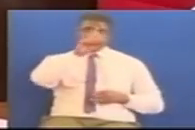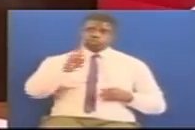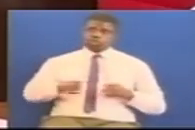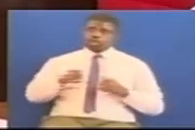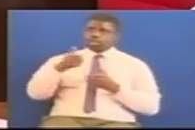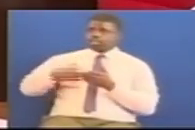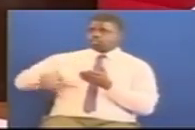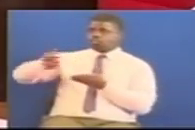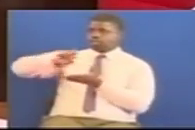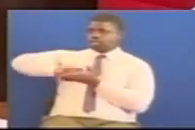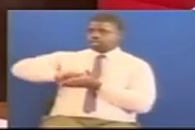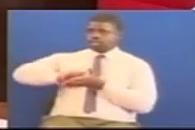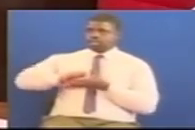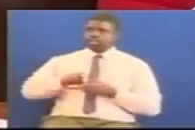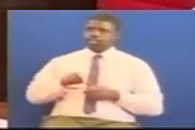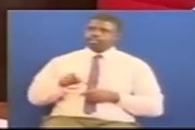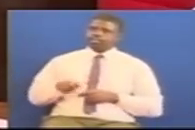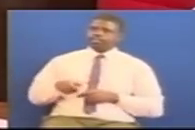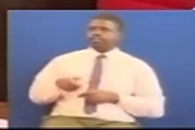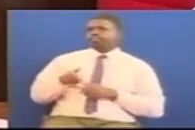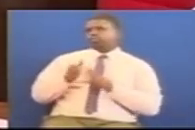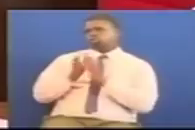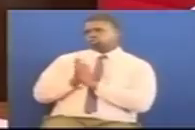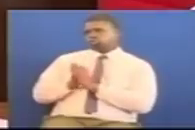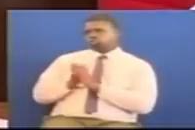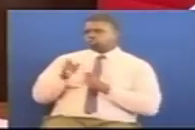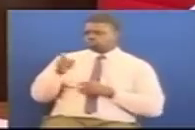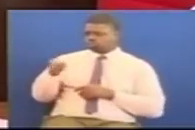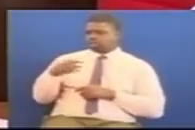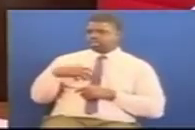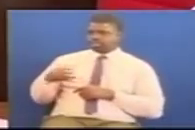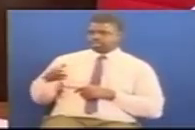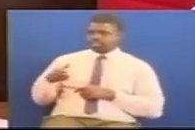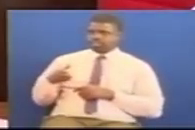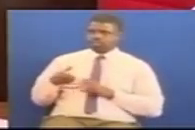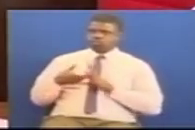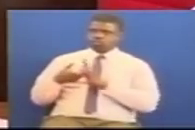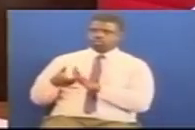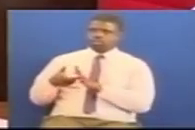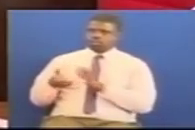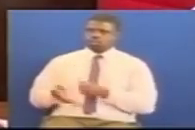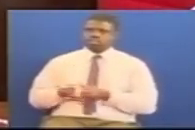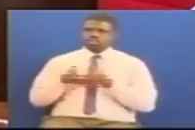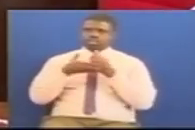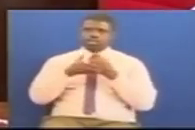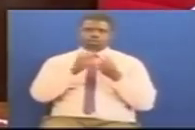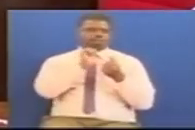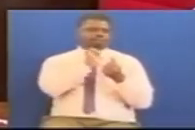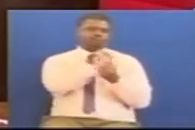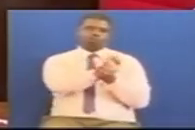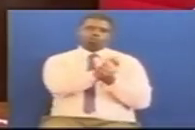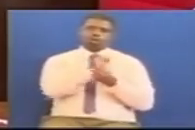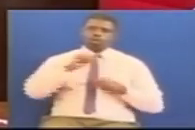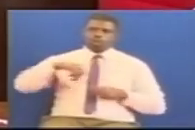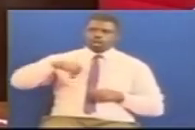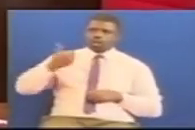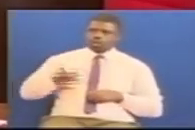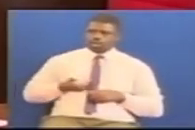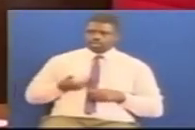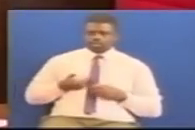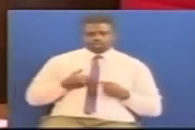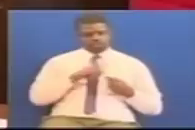majibu yake ambayo yanaonyesha nia ya dhati ya serikali kuwasaidia wafungwa wanawake. Maswali yangu mawili ya nyongeza ni kama